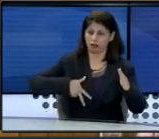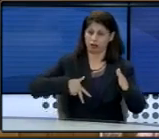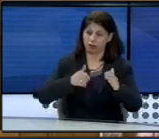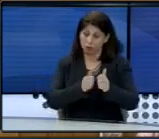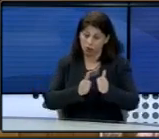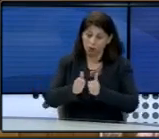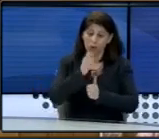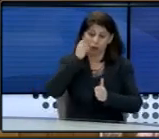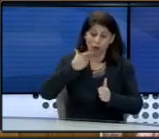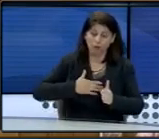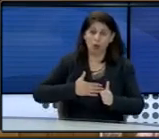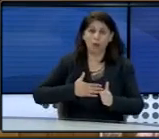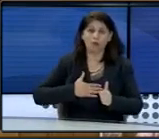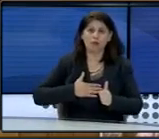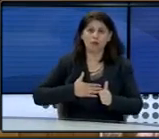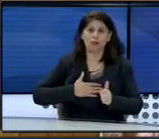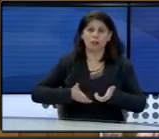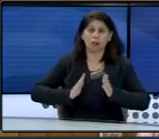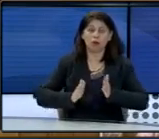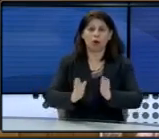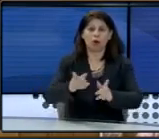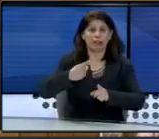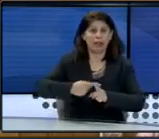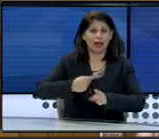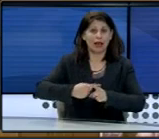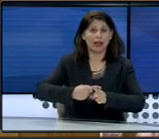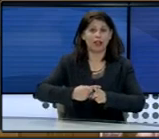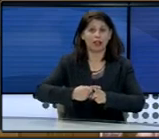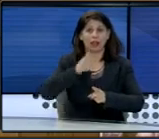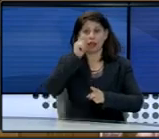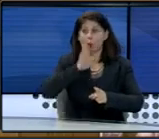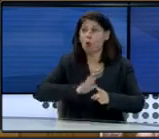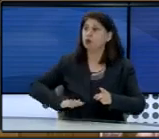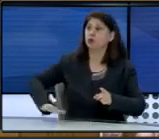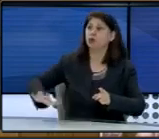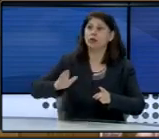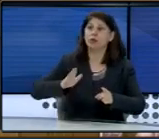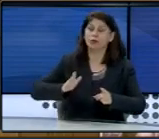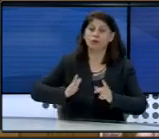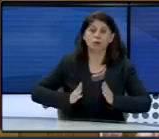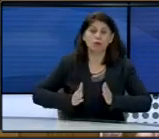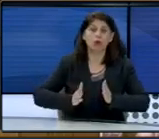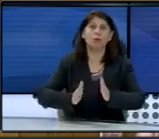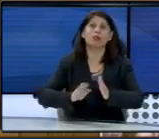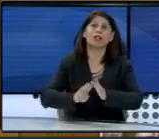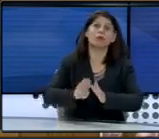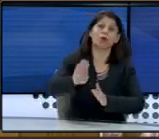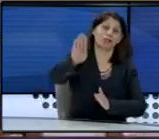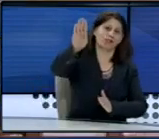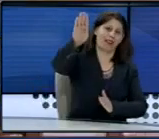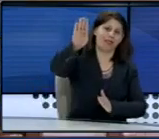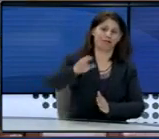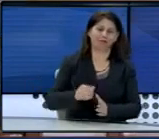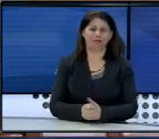εαυτό του και θα πηγαίνει την Ελλάδα και τους Έλληνες πιο μπροστά και πιο ψηλά.